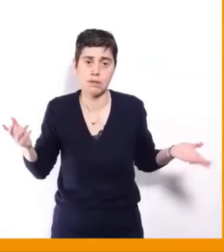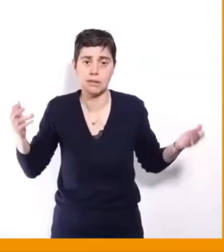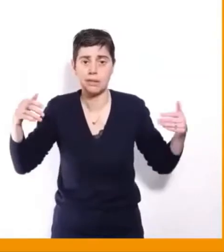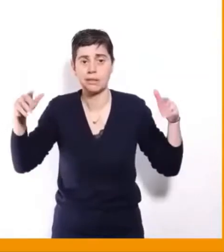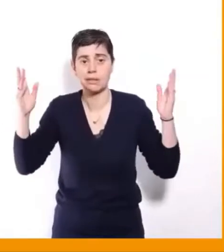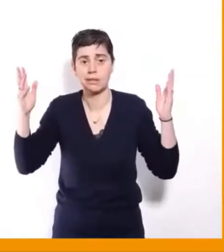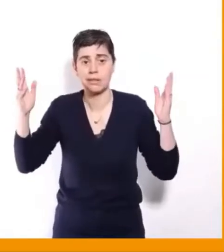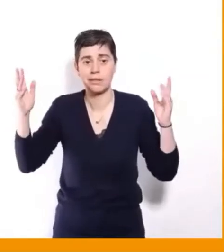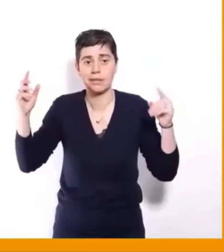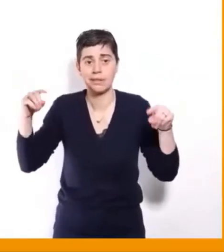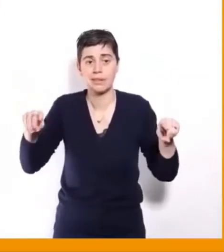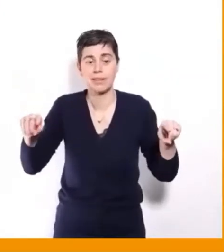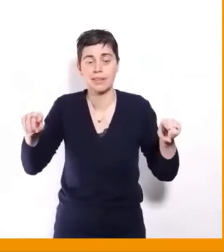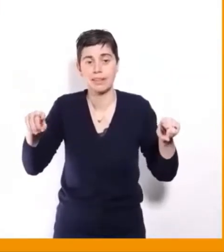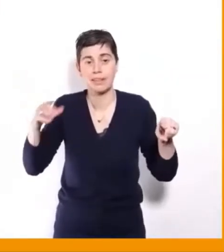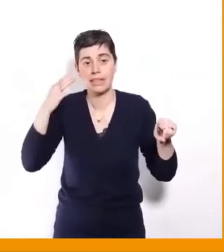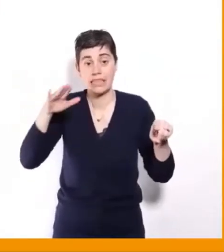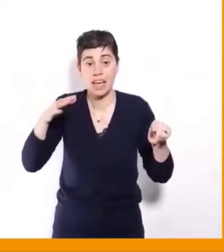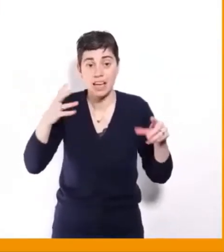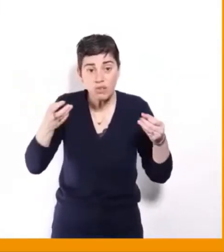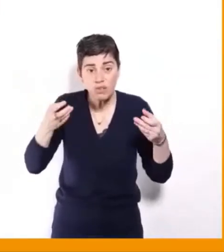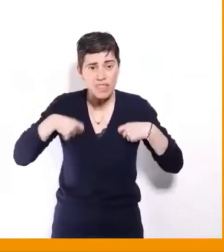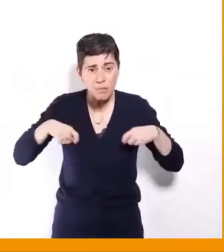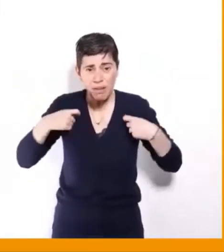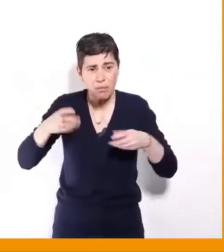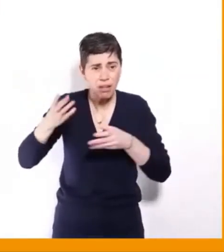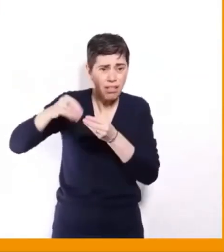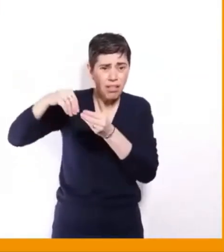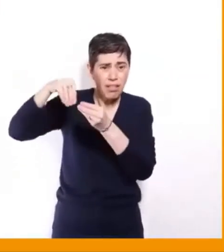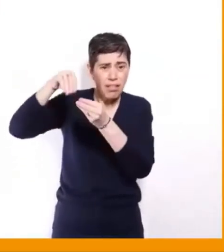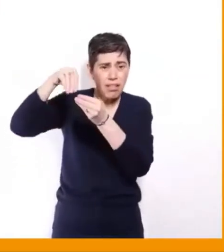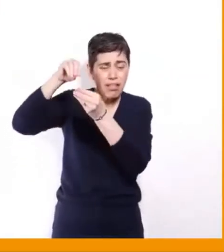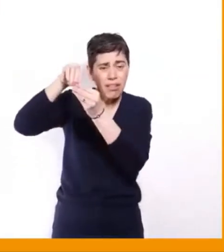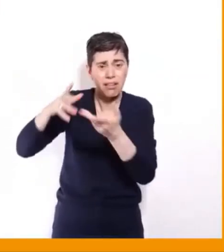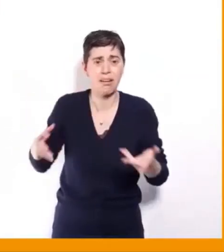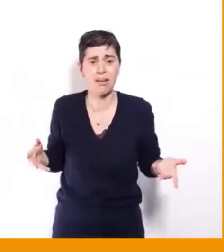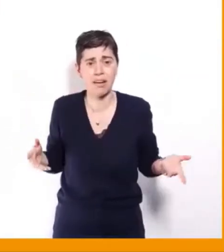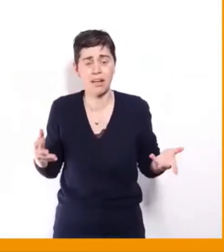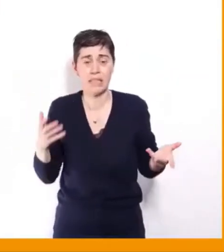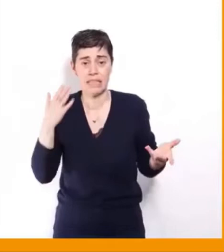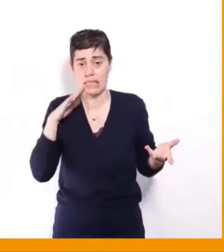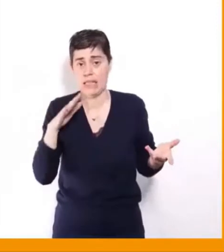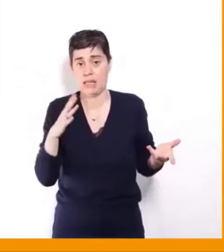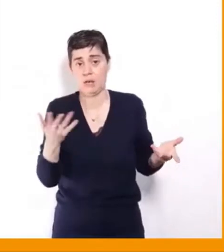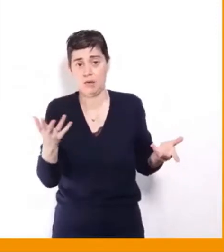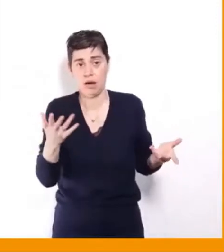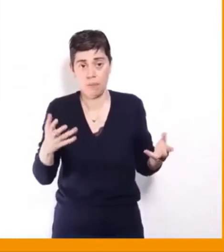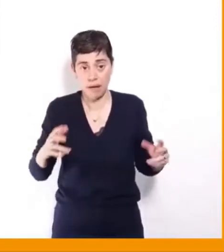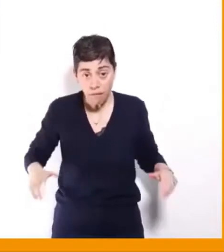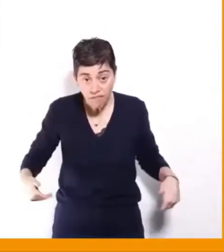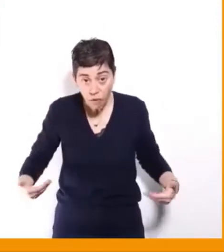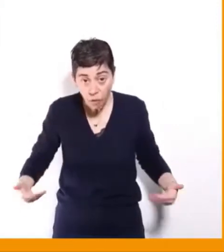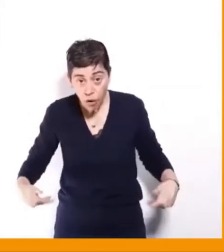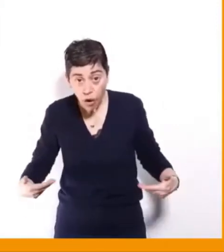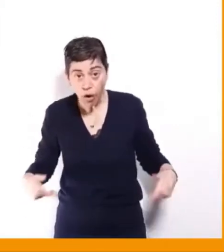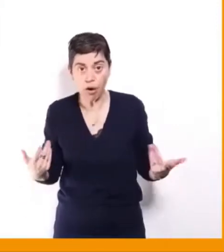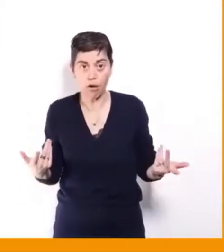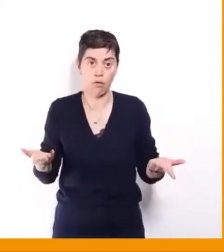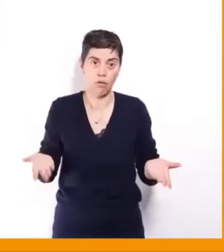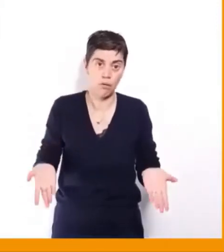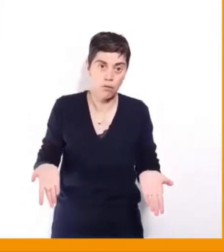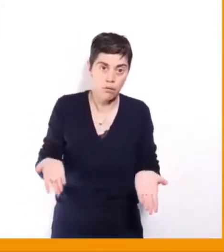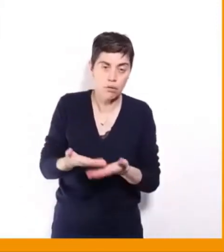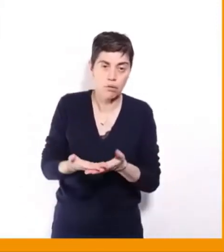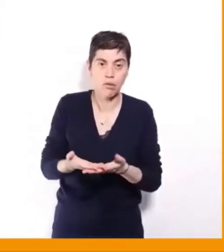que c'est souvent des surcoûts, justement. Ce que je sais, c'est que voilà, avoir un fauteuil remboursé par